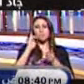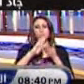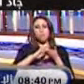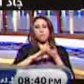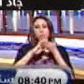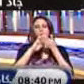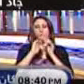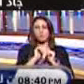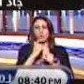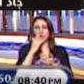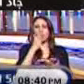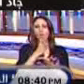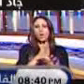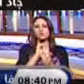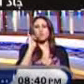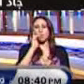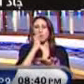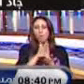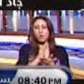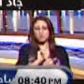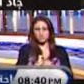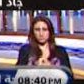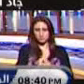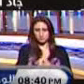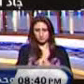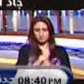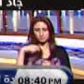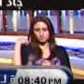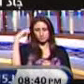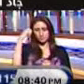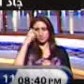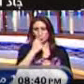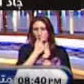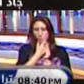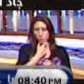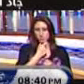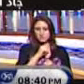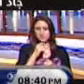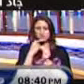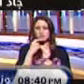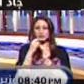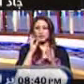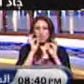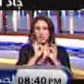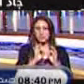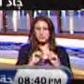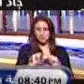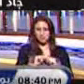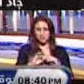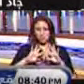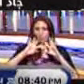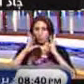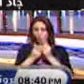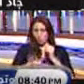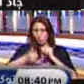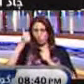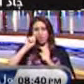الوسط. ليس شرط أن كل ما تطلبه مؤسسة الرئاسة أن هي تحصل عليه، وليس شرط أن كل ما